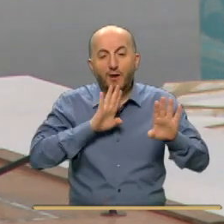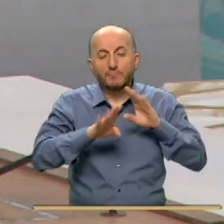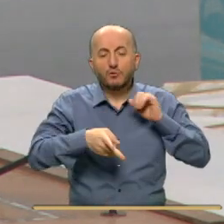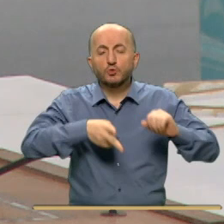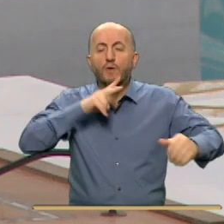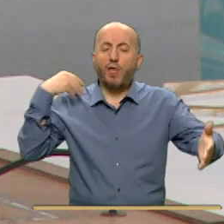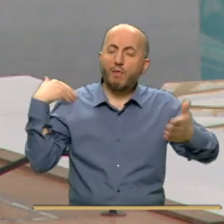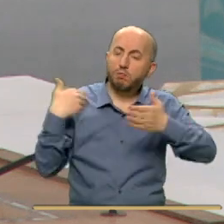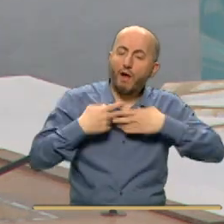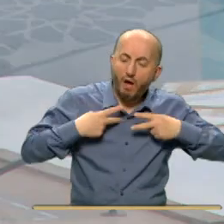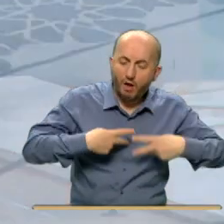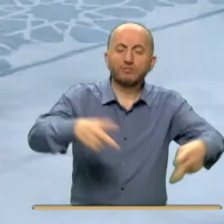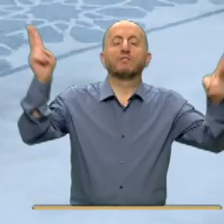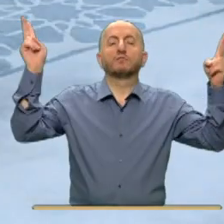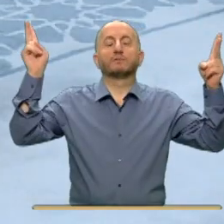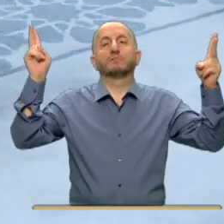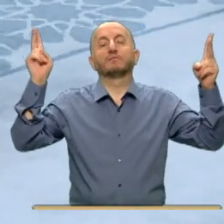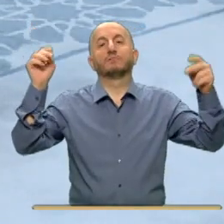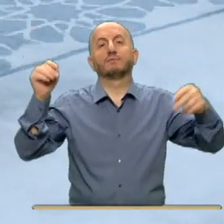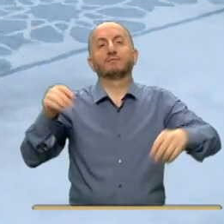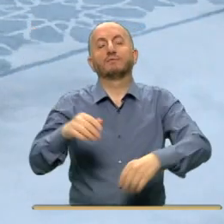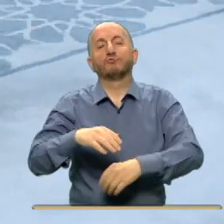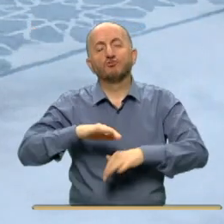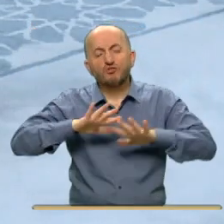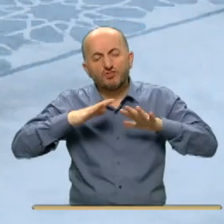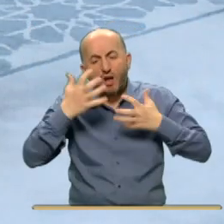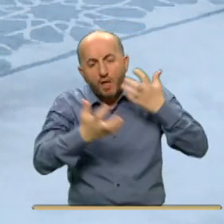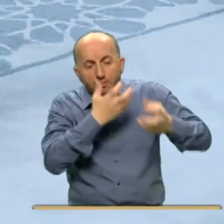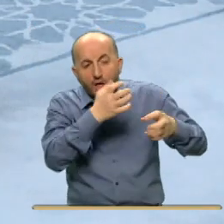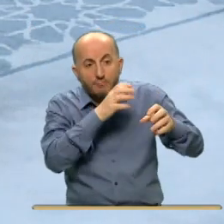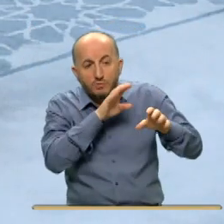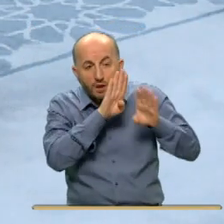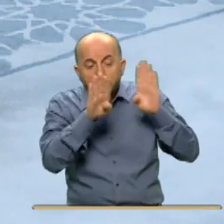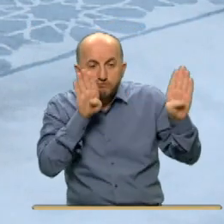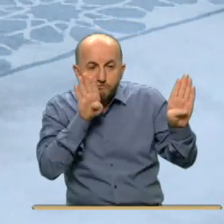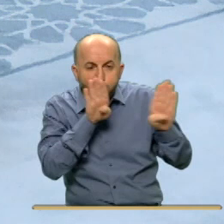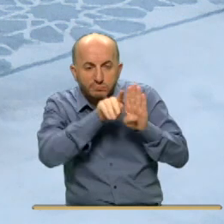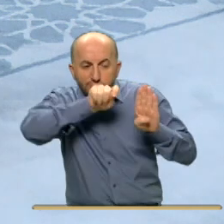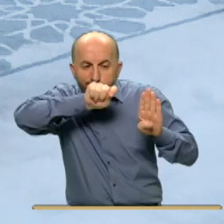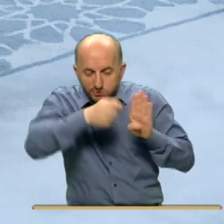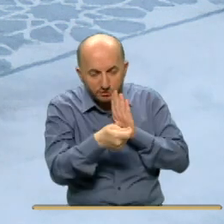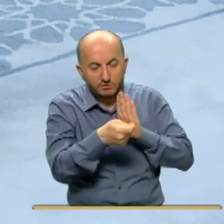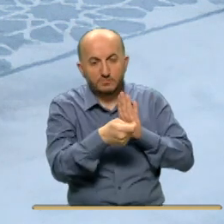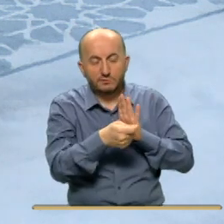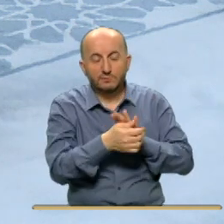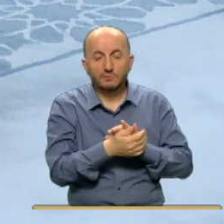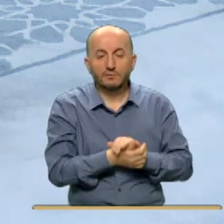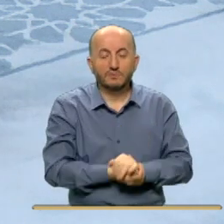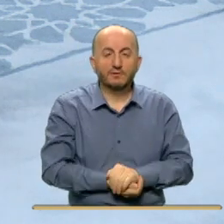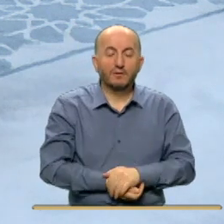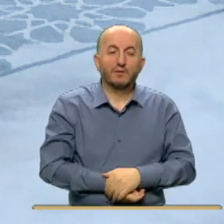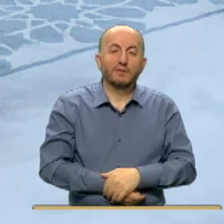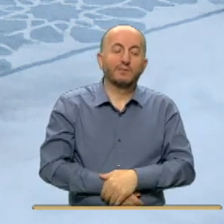kadar açılır. Ve gulligat ebvabu cehennem, cehennem kapılarına kilit vurulur, kapatılır. Ve